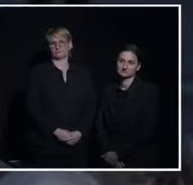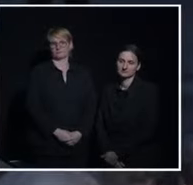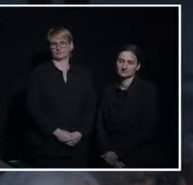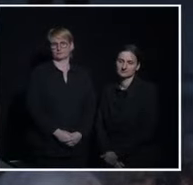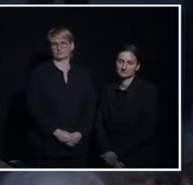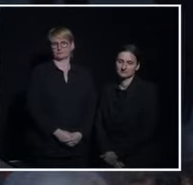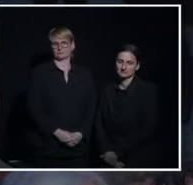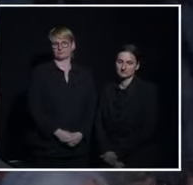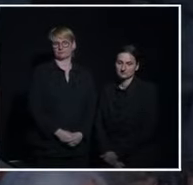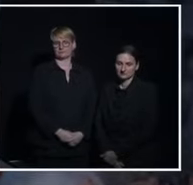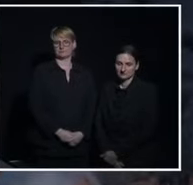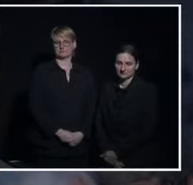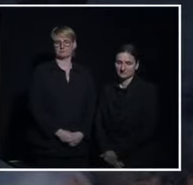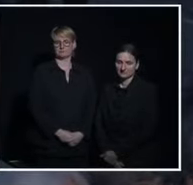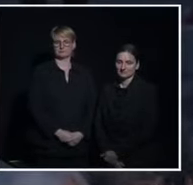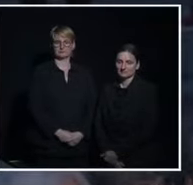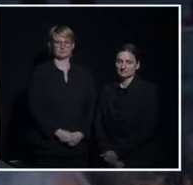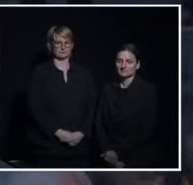So.